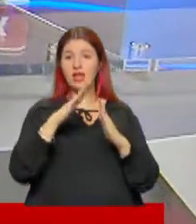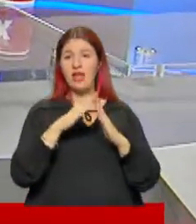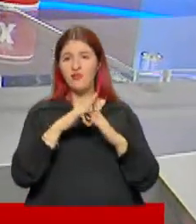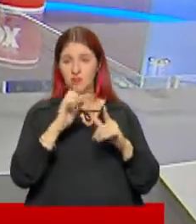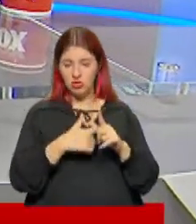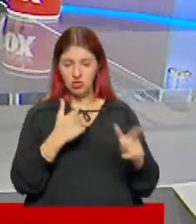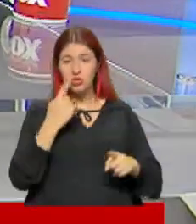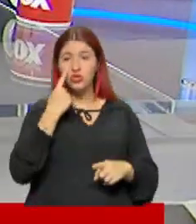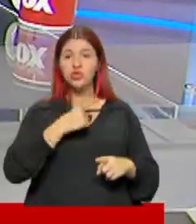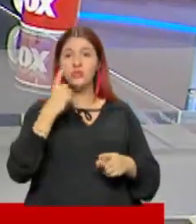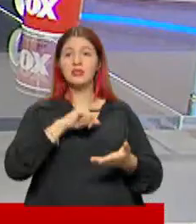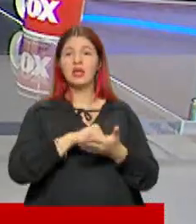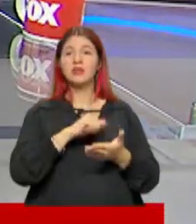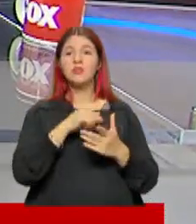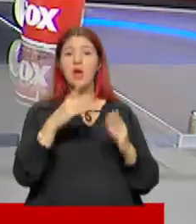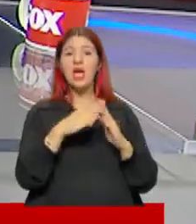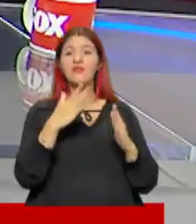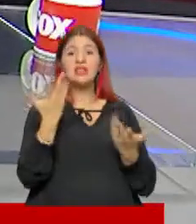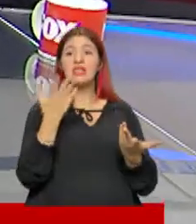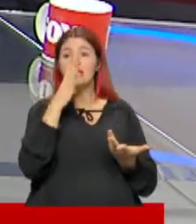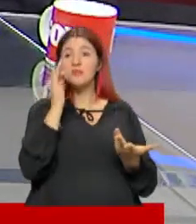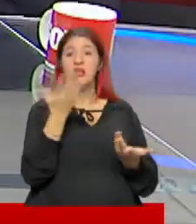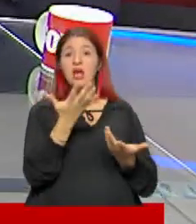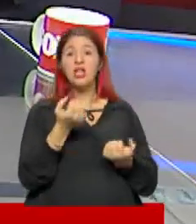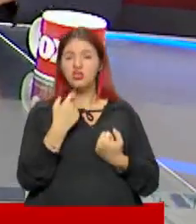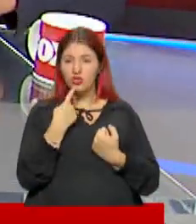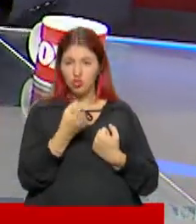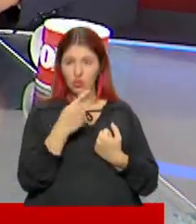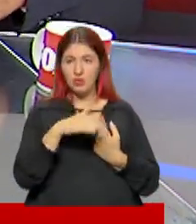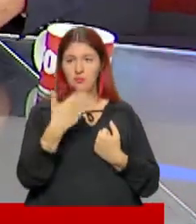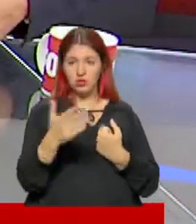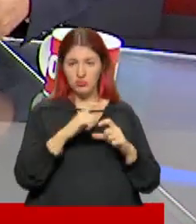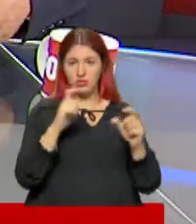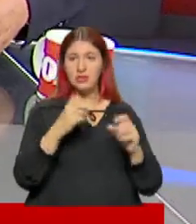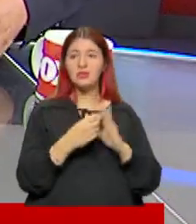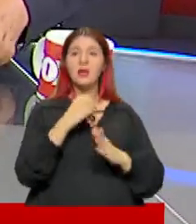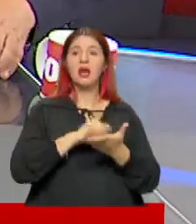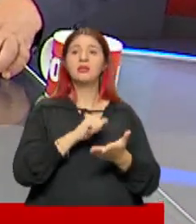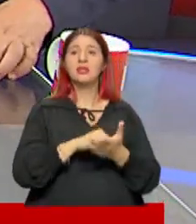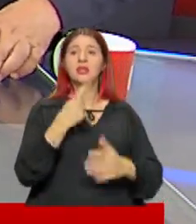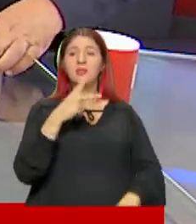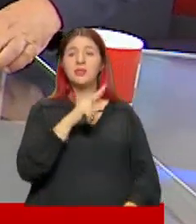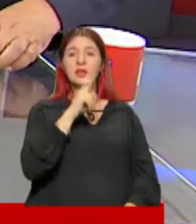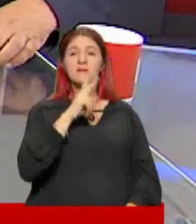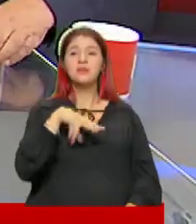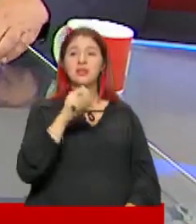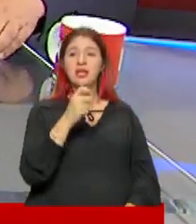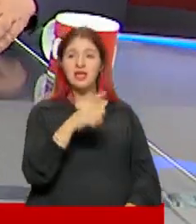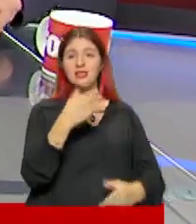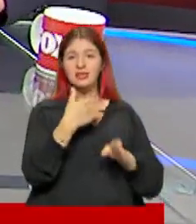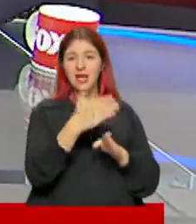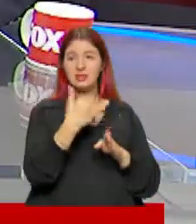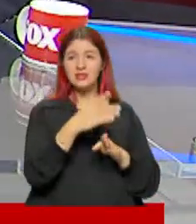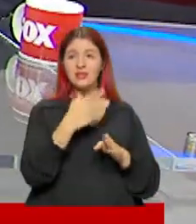projesi. Cumhuriyet Gazetesi'nde bu evleri kim nasıl alacak, bir başka manşet. Sabah Gazetesi 2280 lira